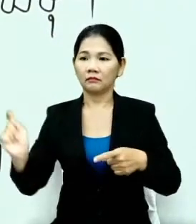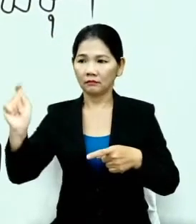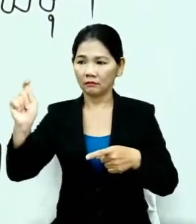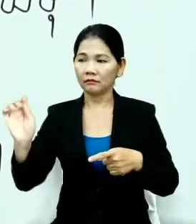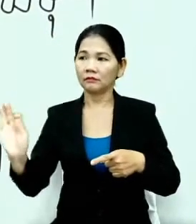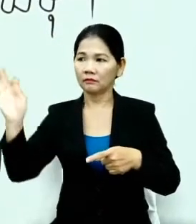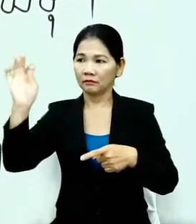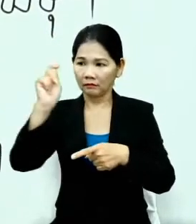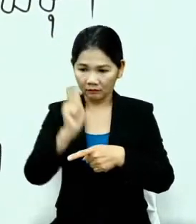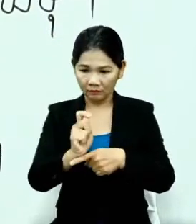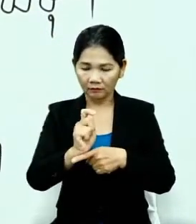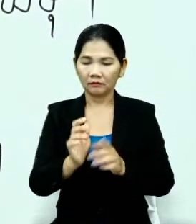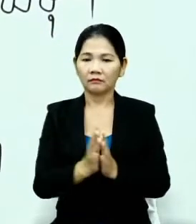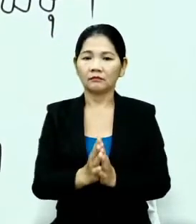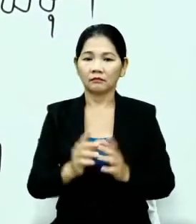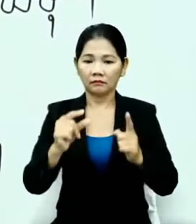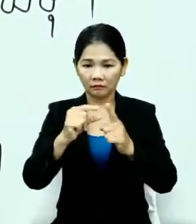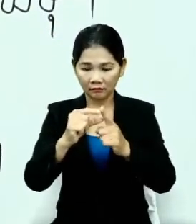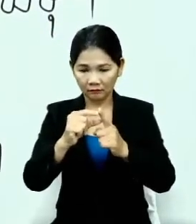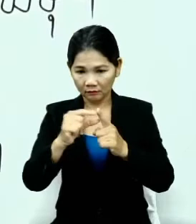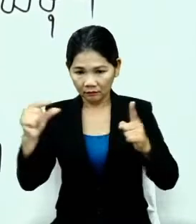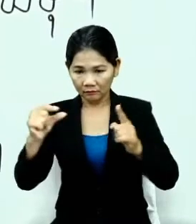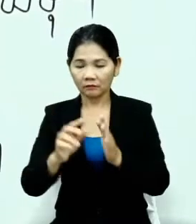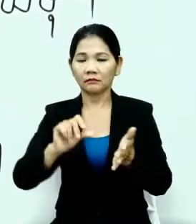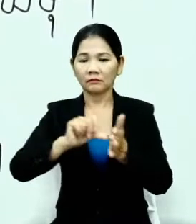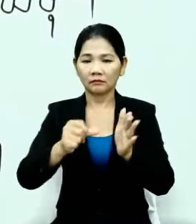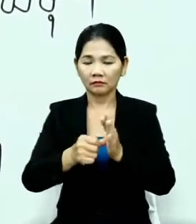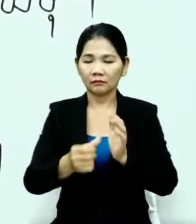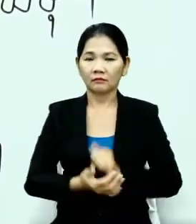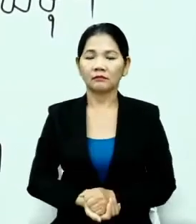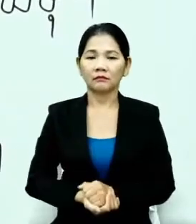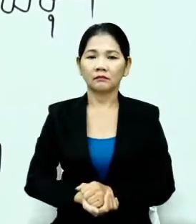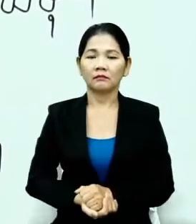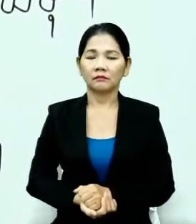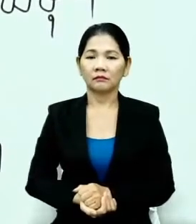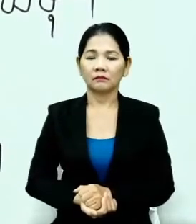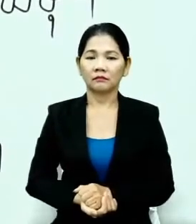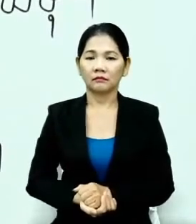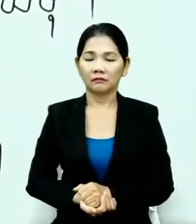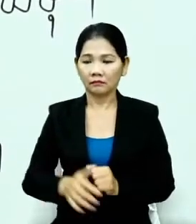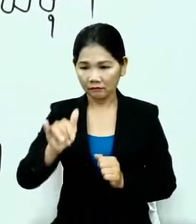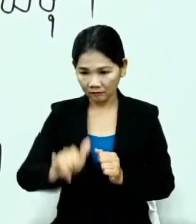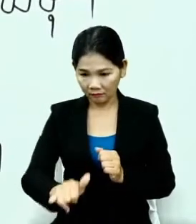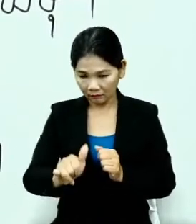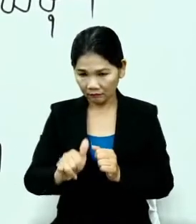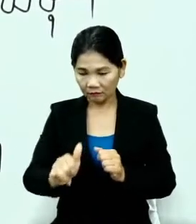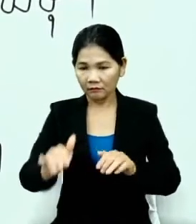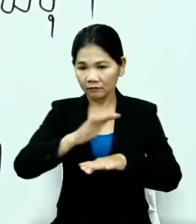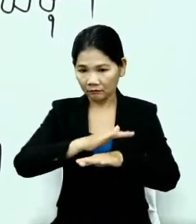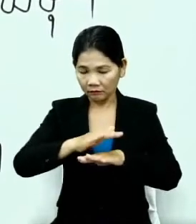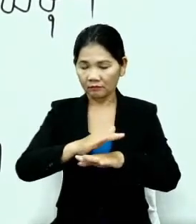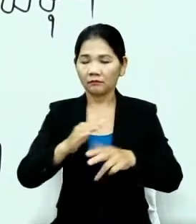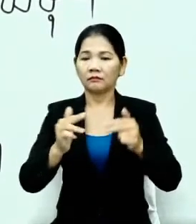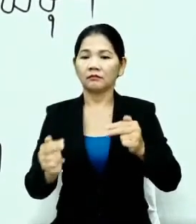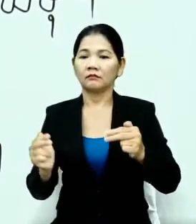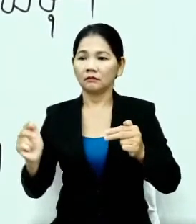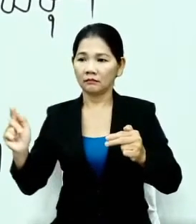kê rì nhà sạp miên này thà thất nơi lỡ trồ